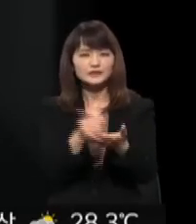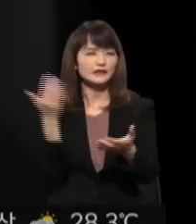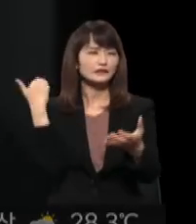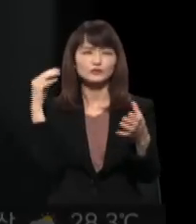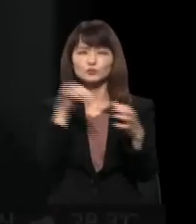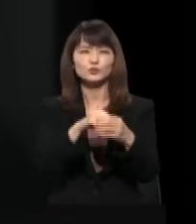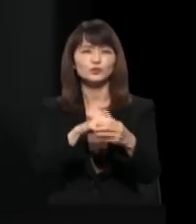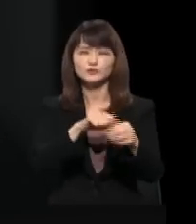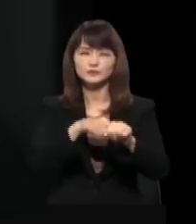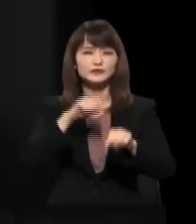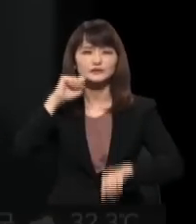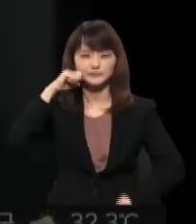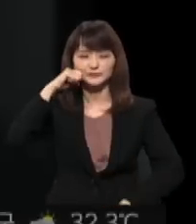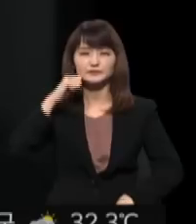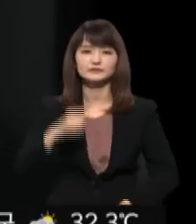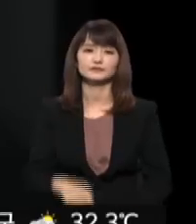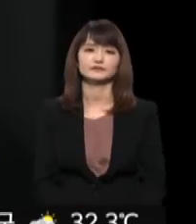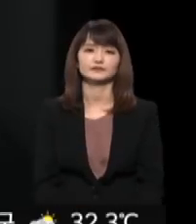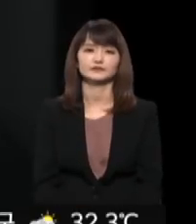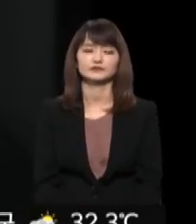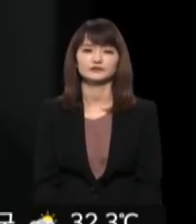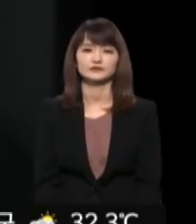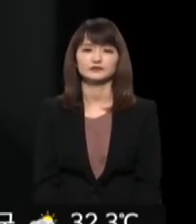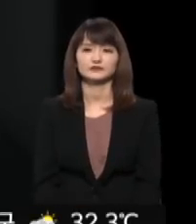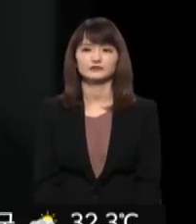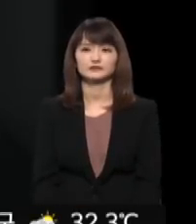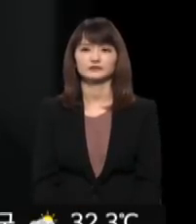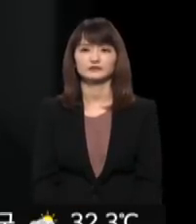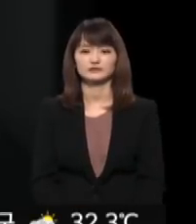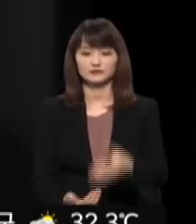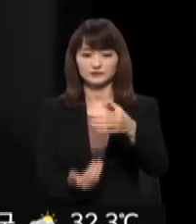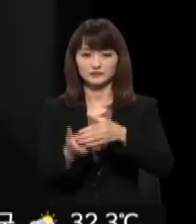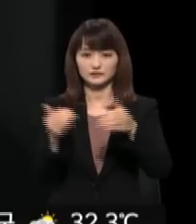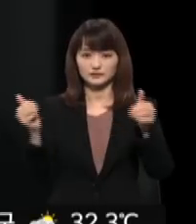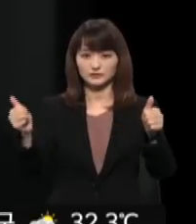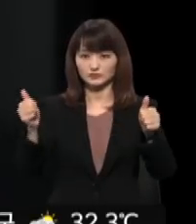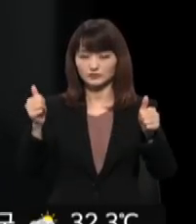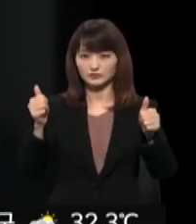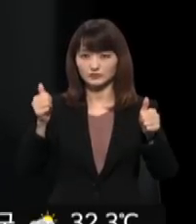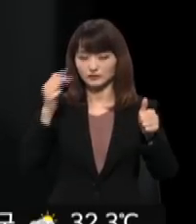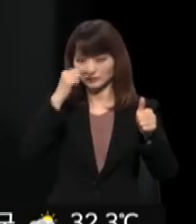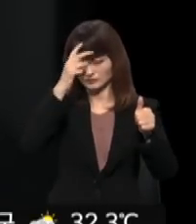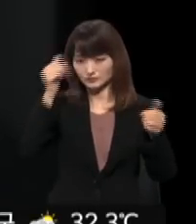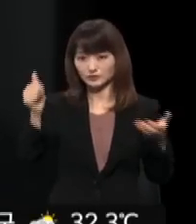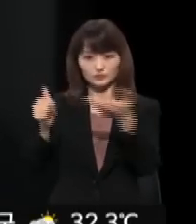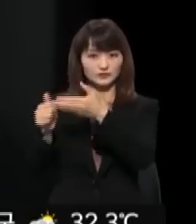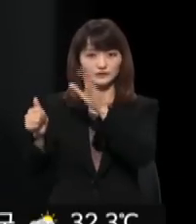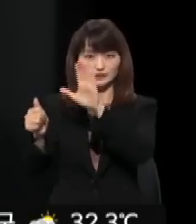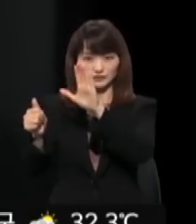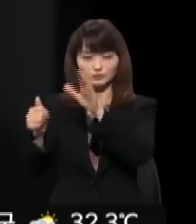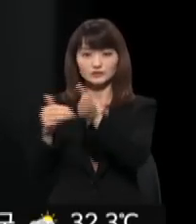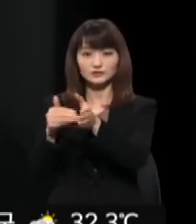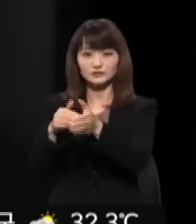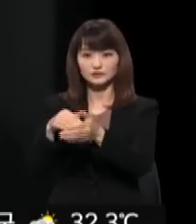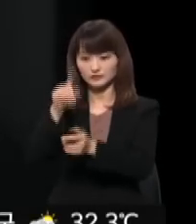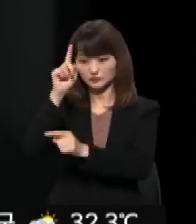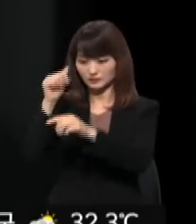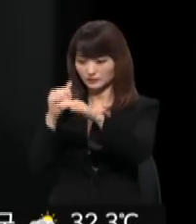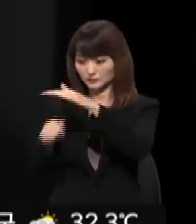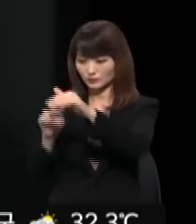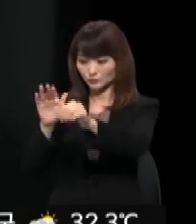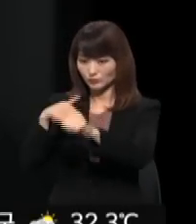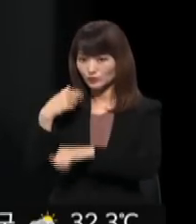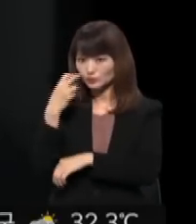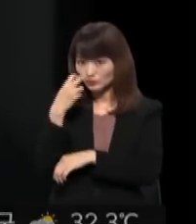해서 이거 결국에는 그 사건 성취도 못하고 끝나는 거 아니 이준석 대표 수사는 하겠지만 그렇게 되면 이게